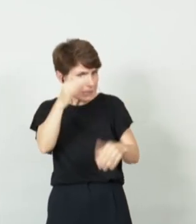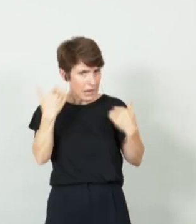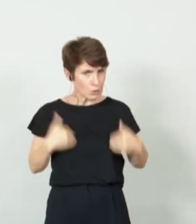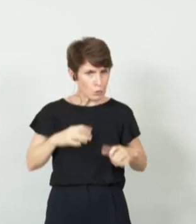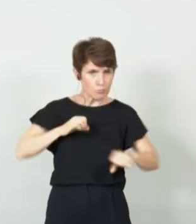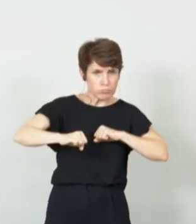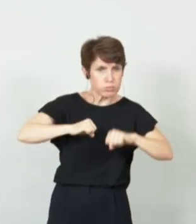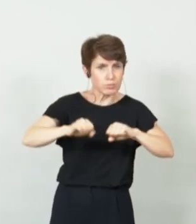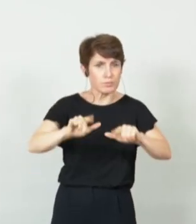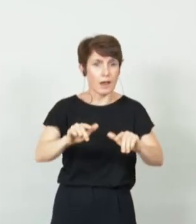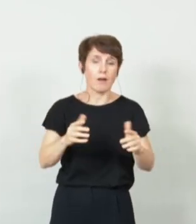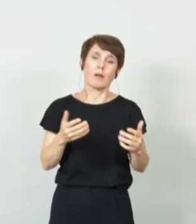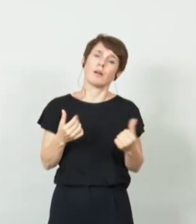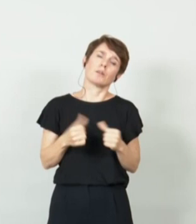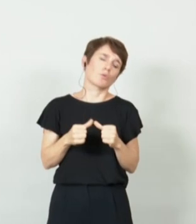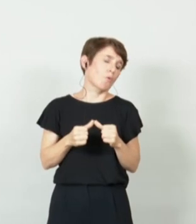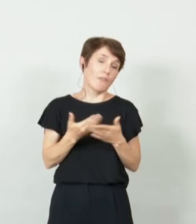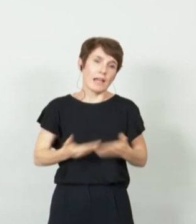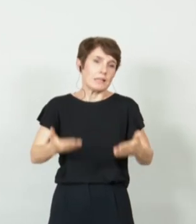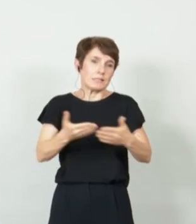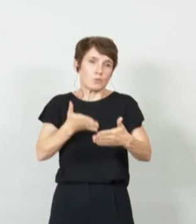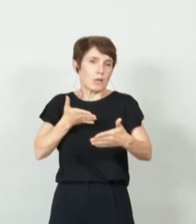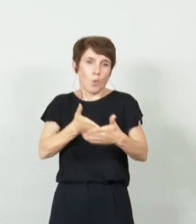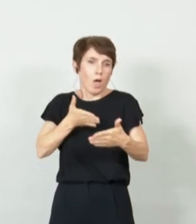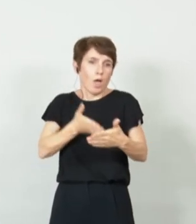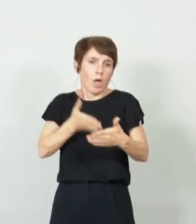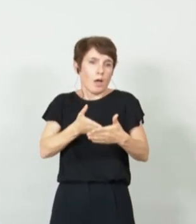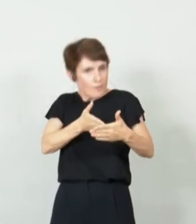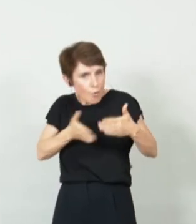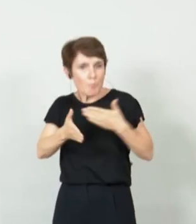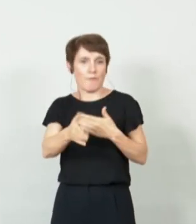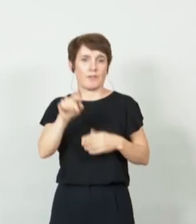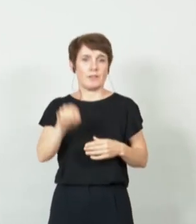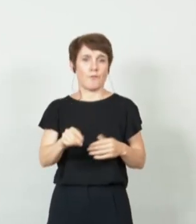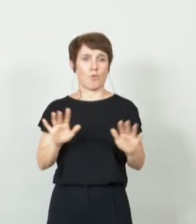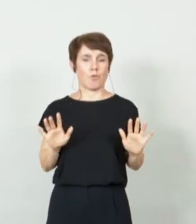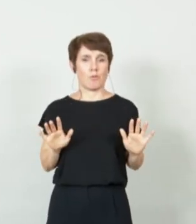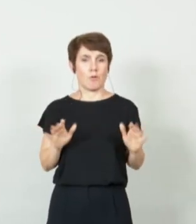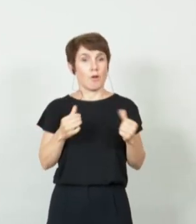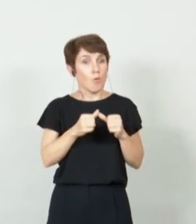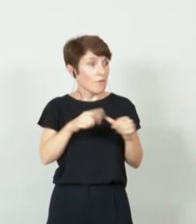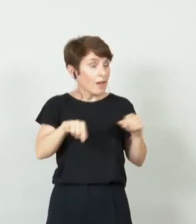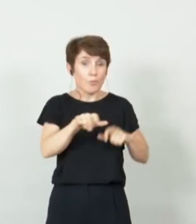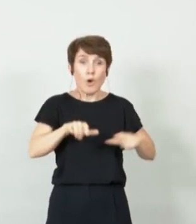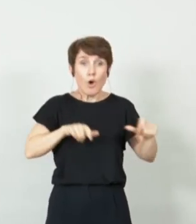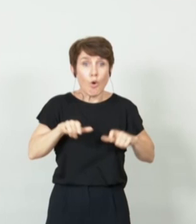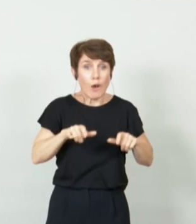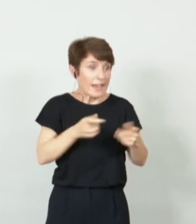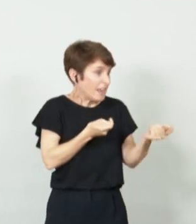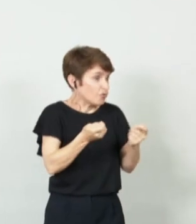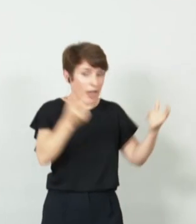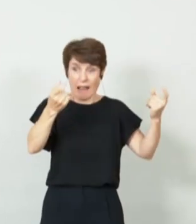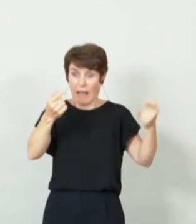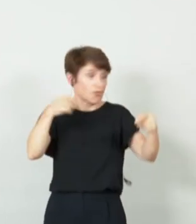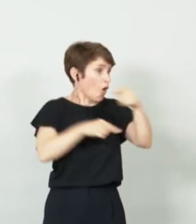c'est d'arrêter débloquer cette situation USQ que nos camarades puissent reprendre du temps à autre chose que de venir en conseil